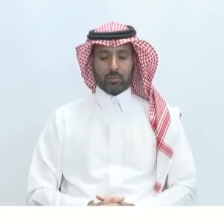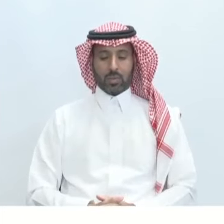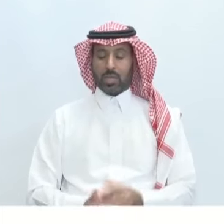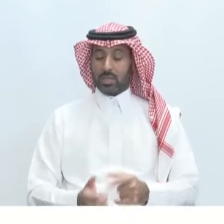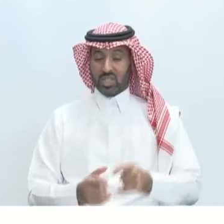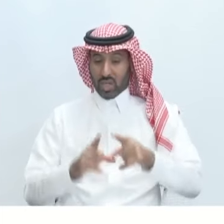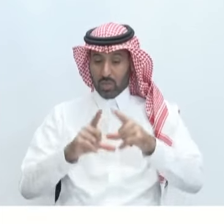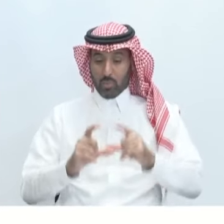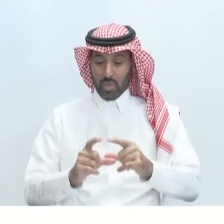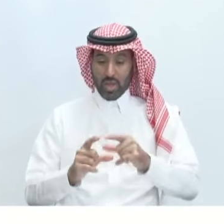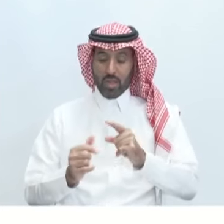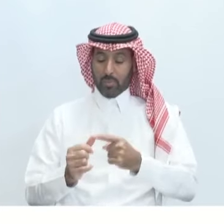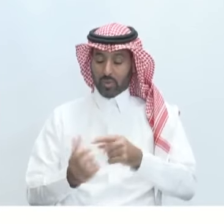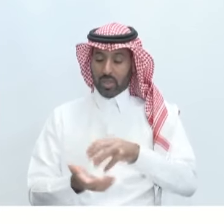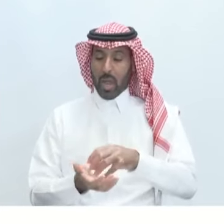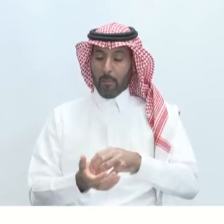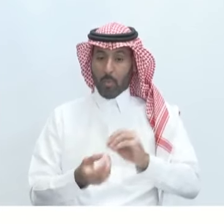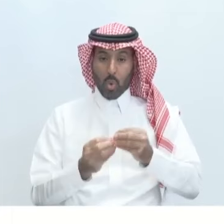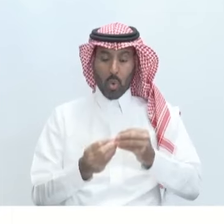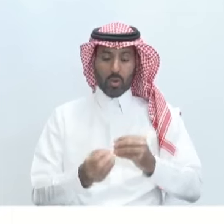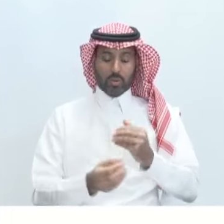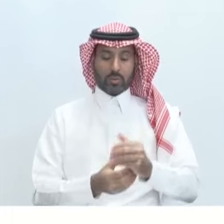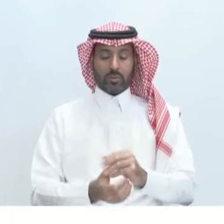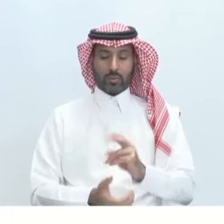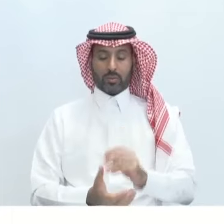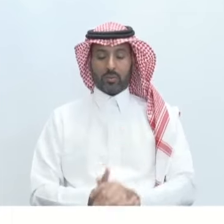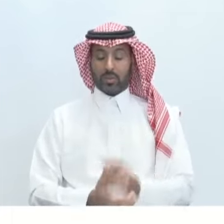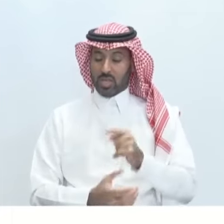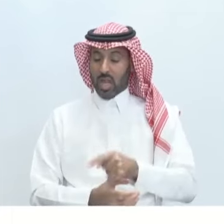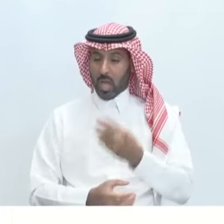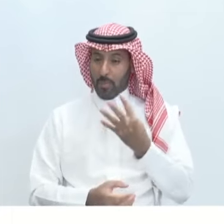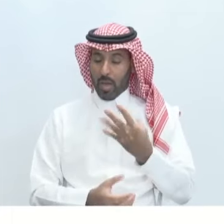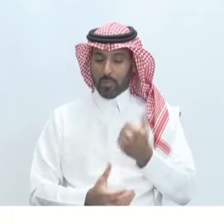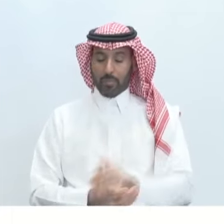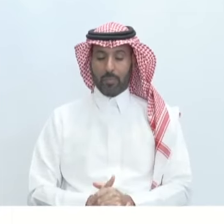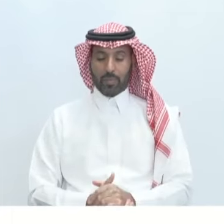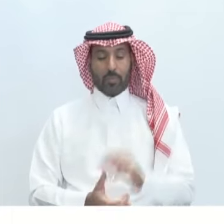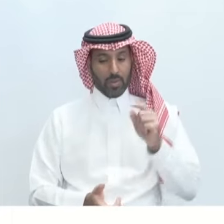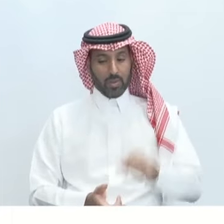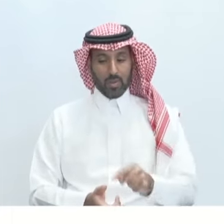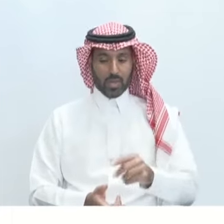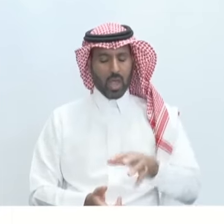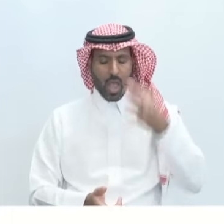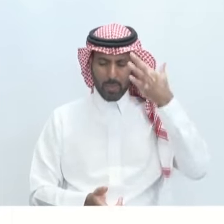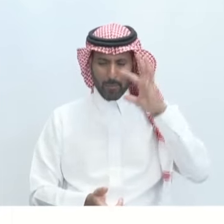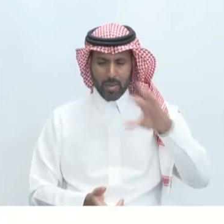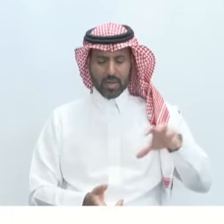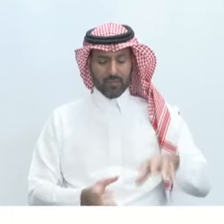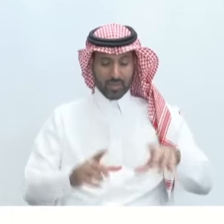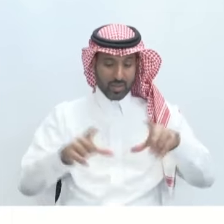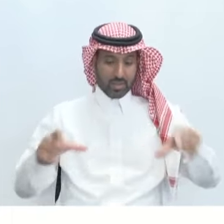شكل المثلث للمنطقه الملونه كما يشير اليه الرقم 4 ثم اضغط على اي مكان في